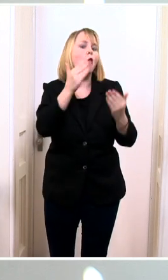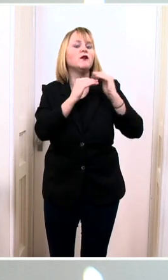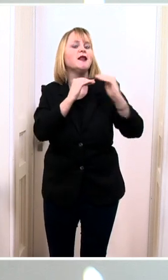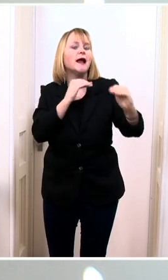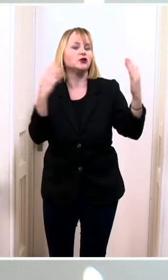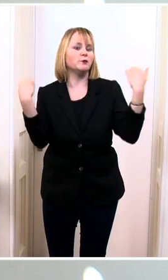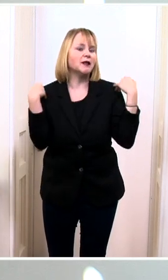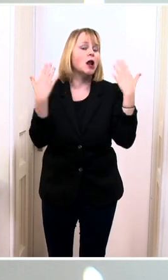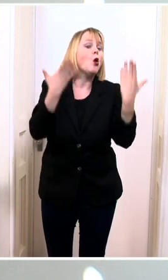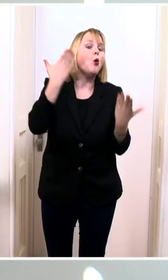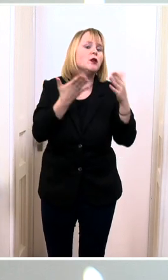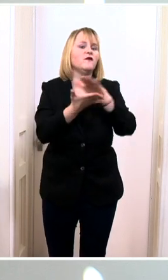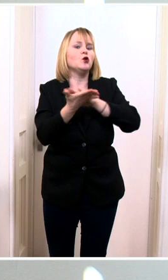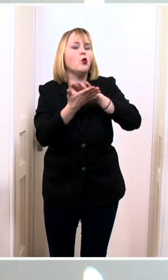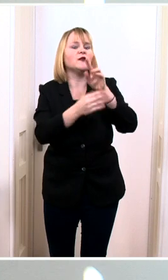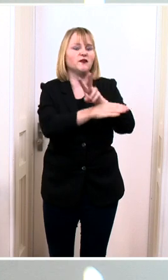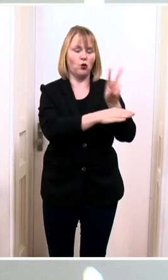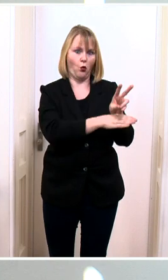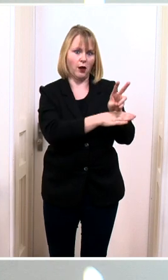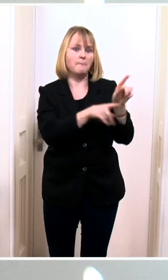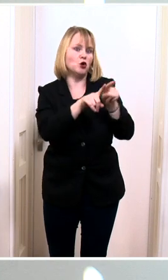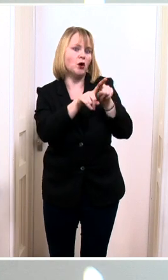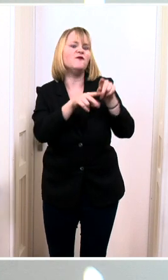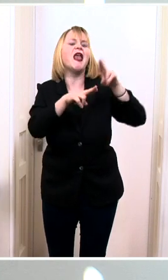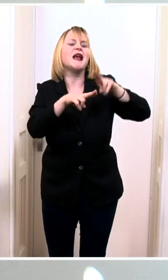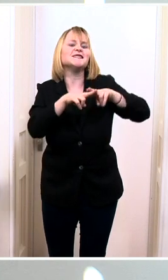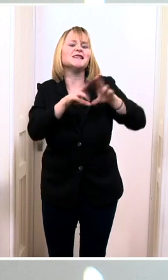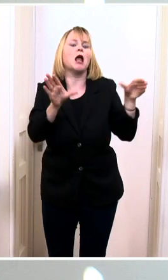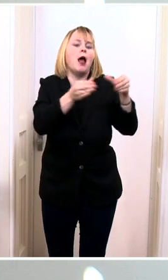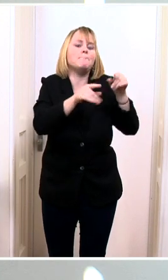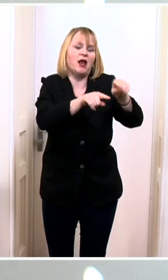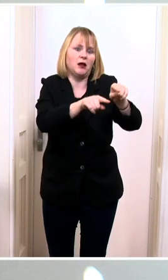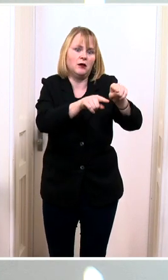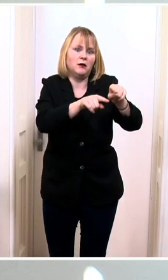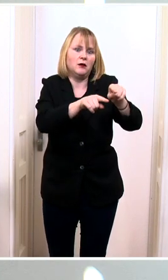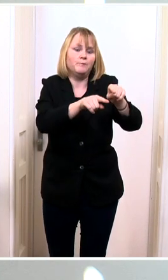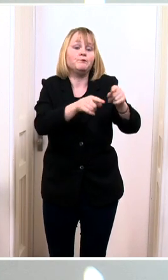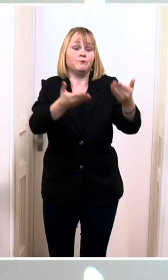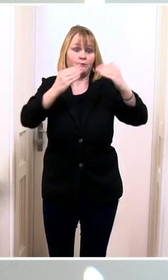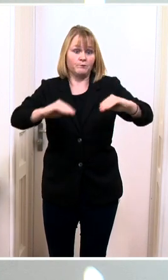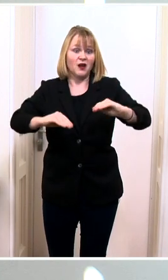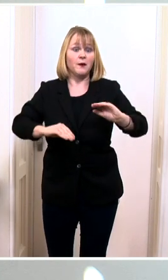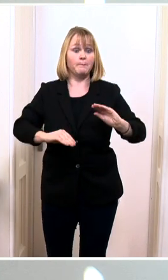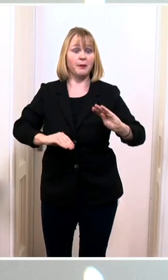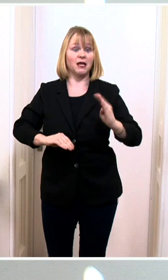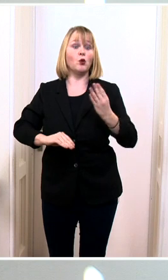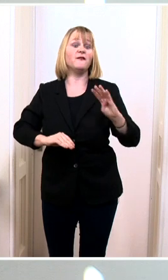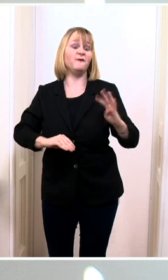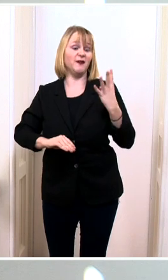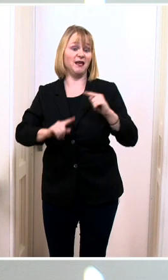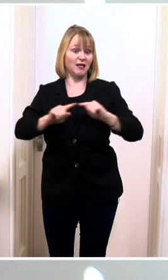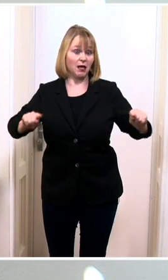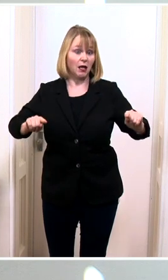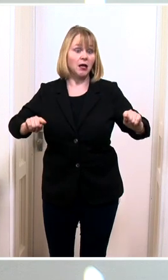die Grundversorger, das heißt dann dort die Ärztekammer. Ab der Priorität 4, ab den Altersklassen